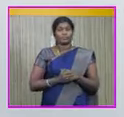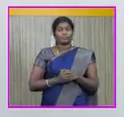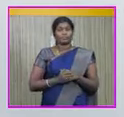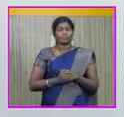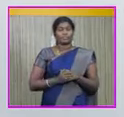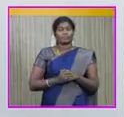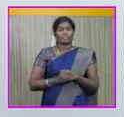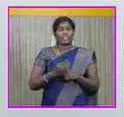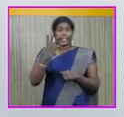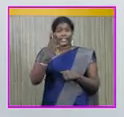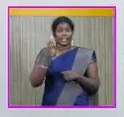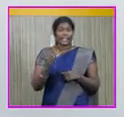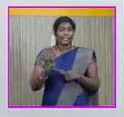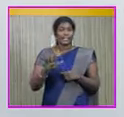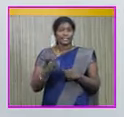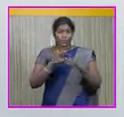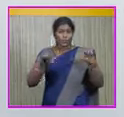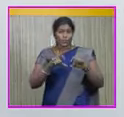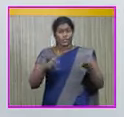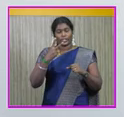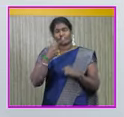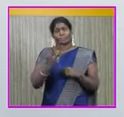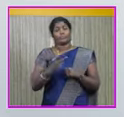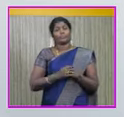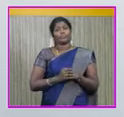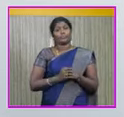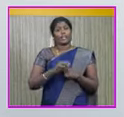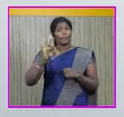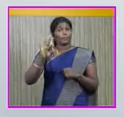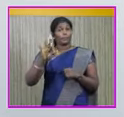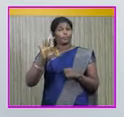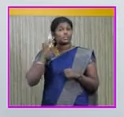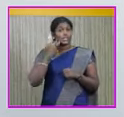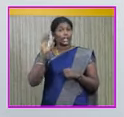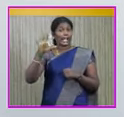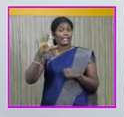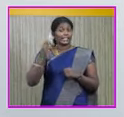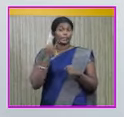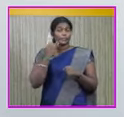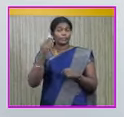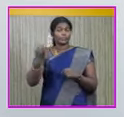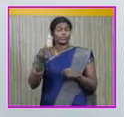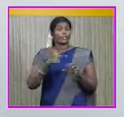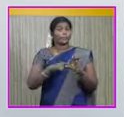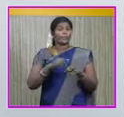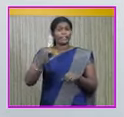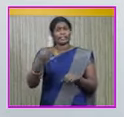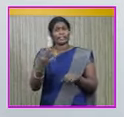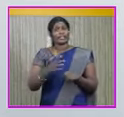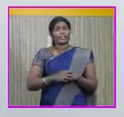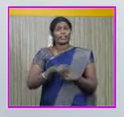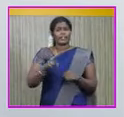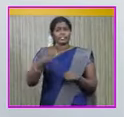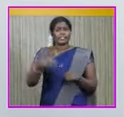ஒரு 4-5 கோடிட்ட இடங்கள் பார்த்துருக்குறோம், 3-5 மதிப்பெண் வினாக்கள் பார்த்துருக்குறோம். இந்த கணக்குகள் எல்லாத்தையும் நீங்கள் திரும்ப